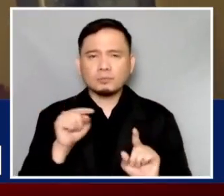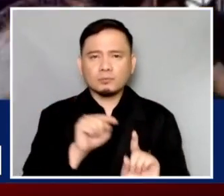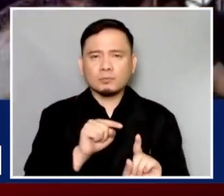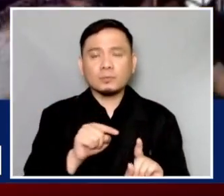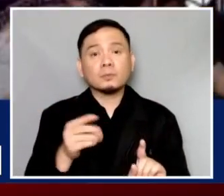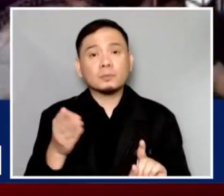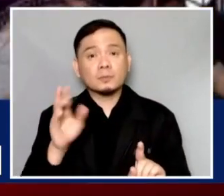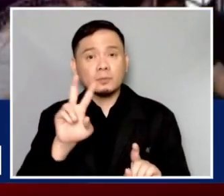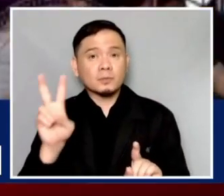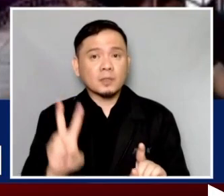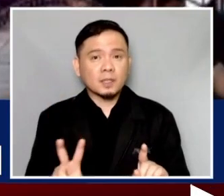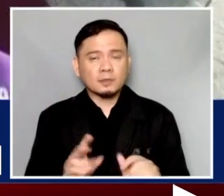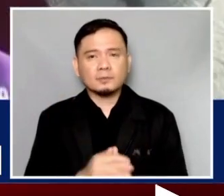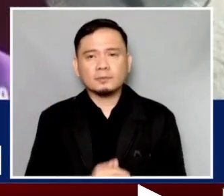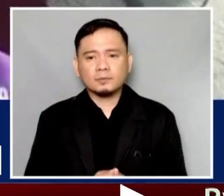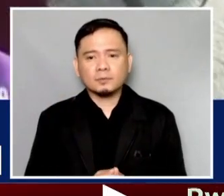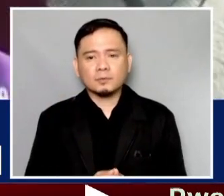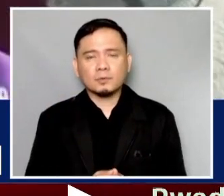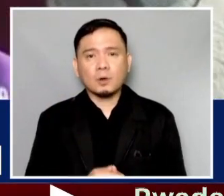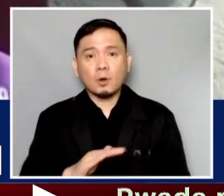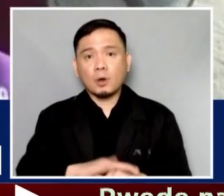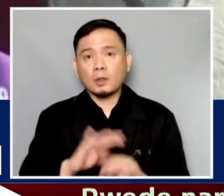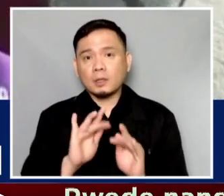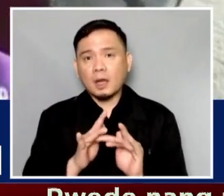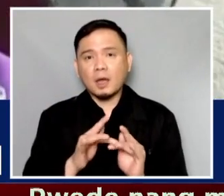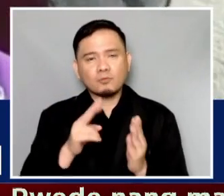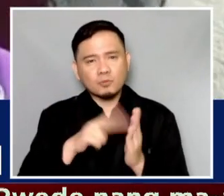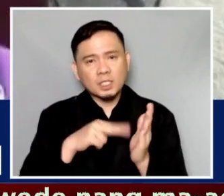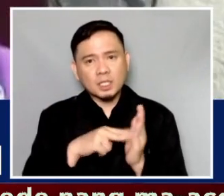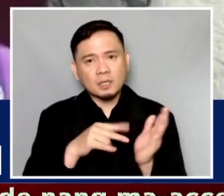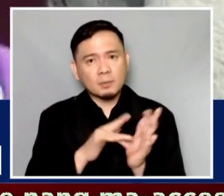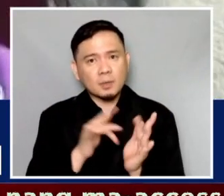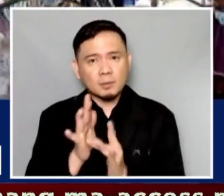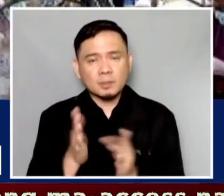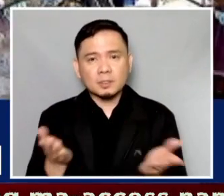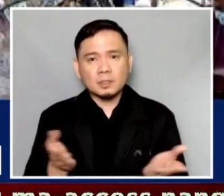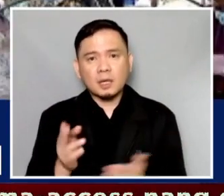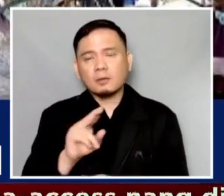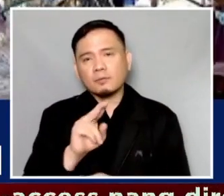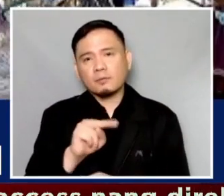City. Interactive online pabasa naman ang isinagawa sa Novaliches,